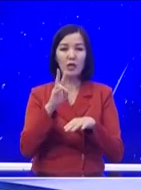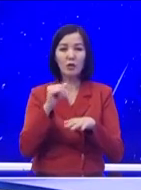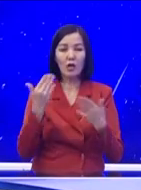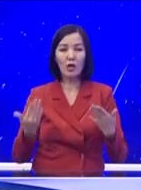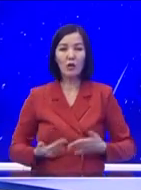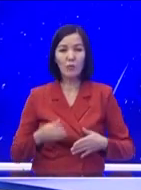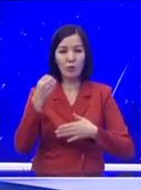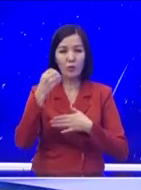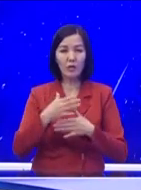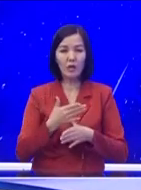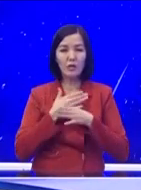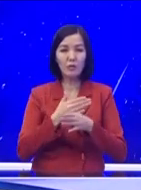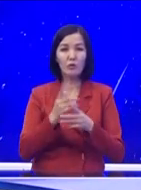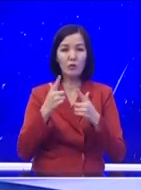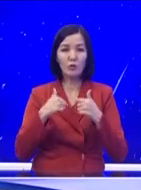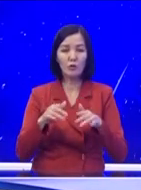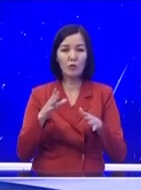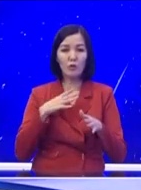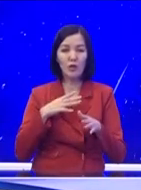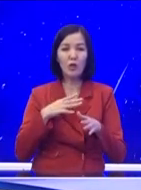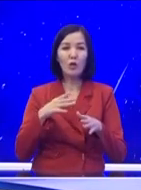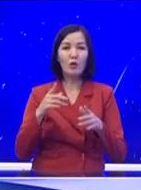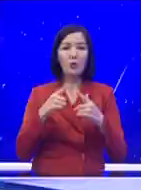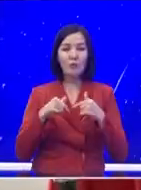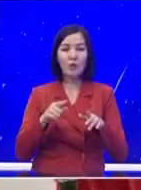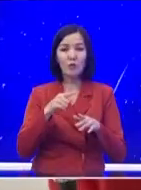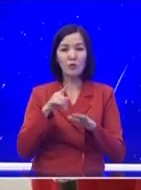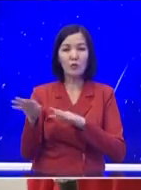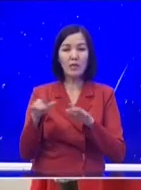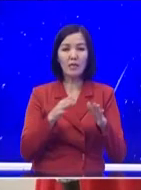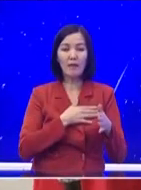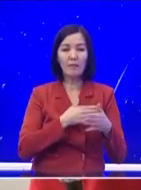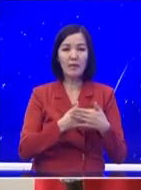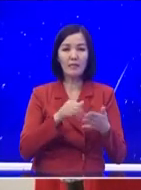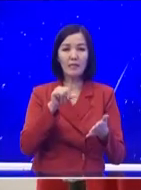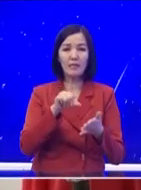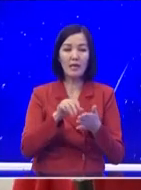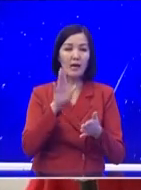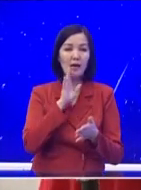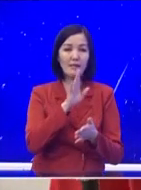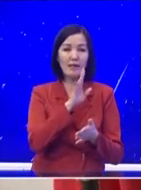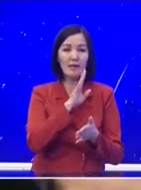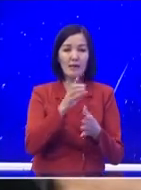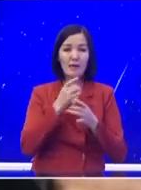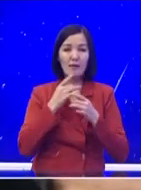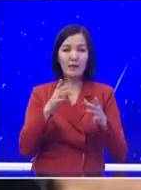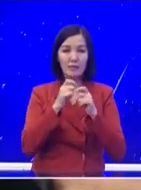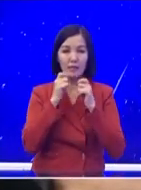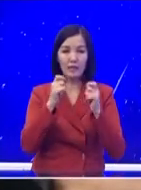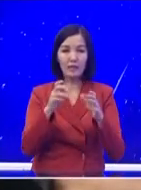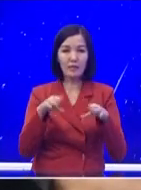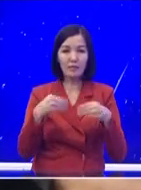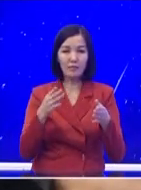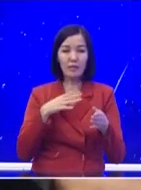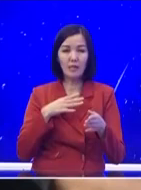іске жанұя әлеуметтік орталығымен демеушілер ұйытқы болған. Ұйымдастырушылар шарада белсенді аналарға мерекелік сый-сияпат жасап,